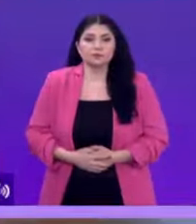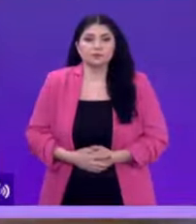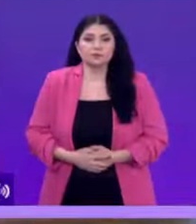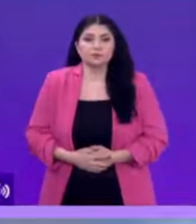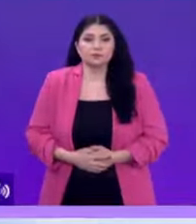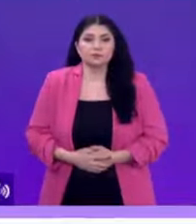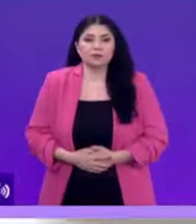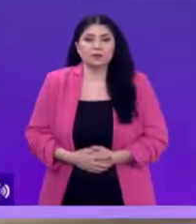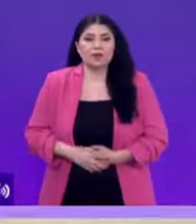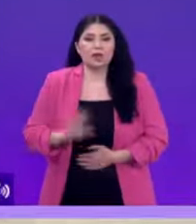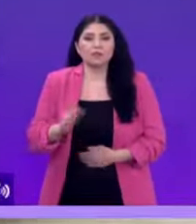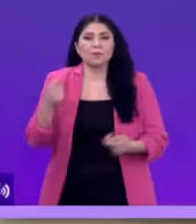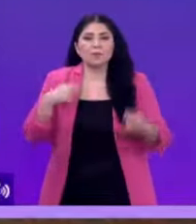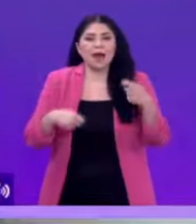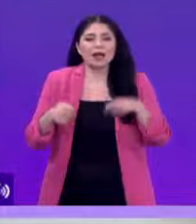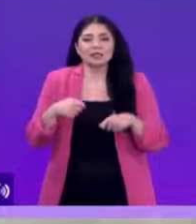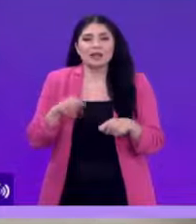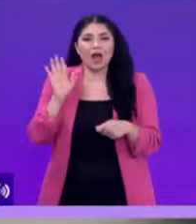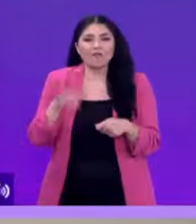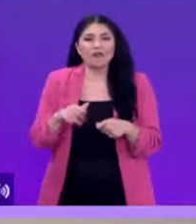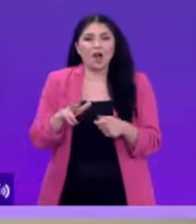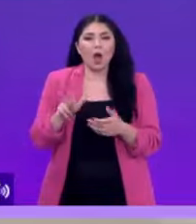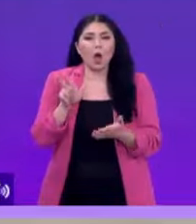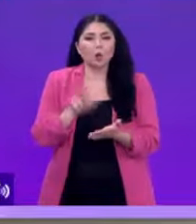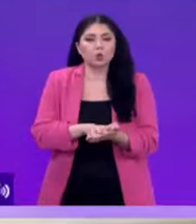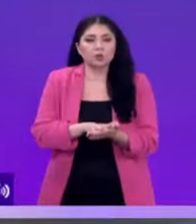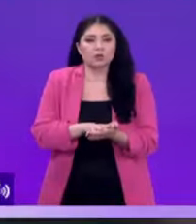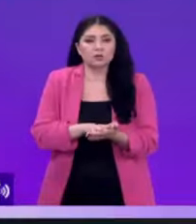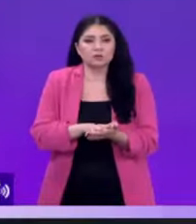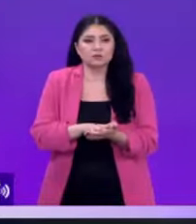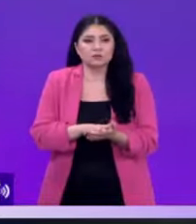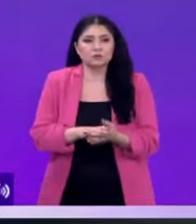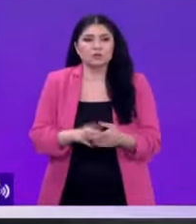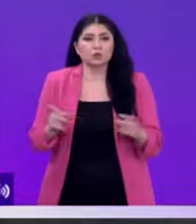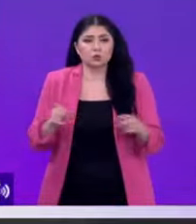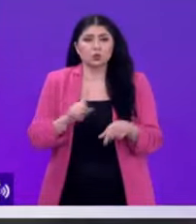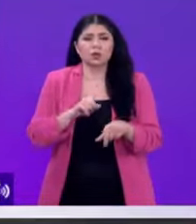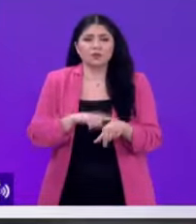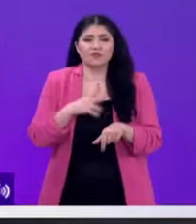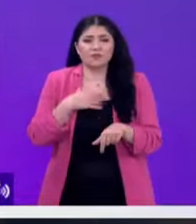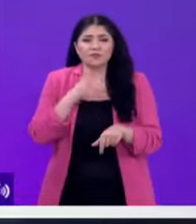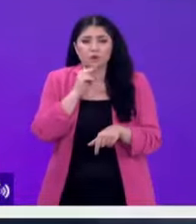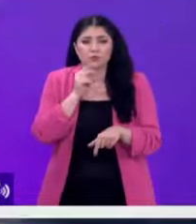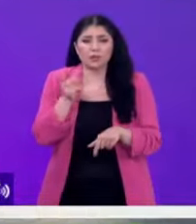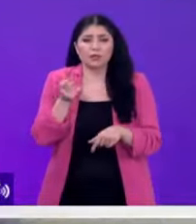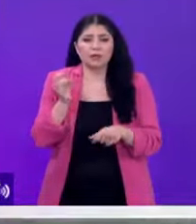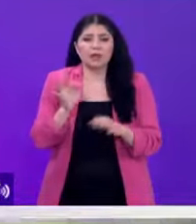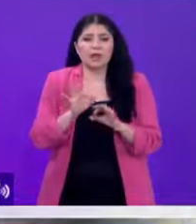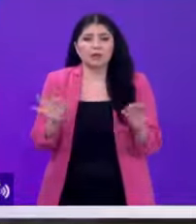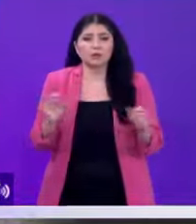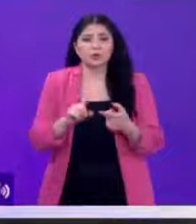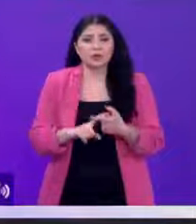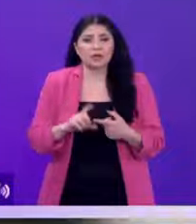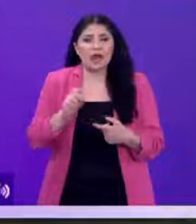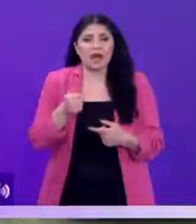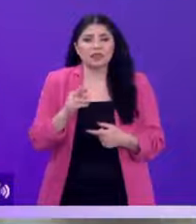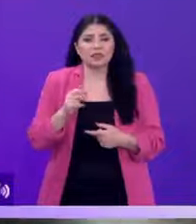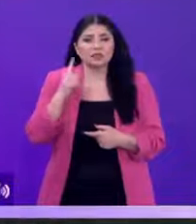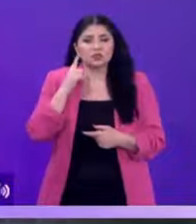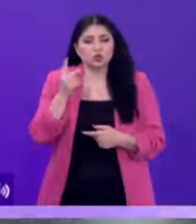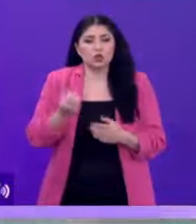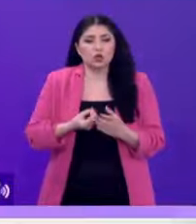acest magazin avea autorizațiile. Și o să vreau să vorbim despre autorizații în scurt timp, pentru că este în legătură directă cu noi Carla Tănasie, care are date